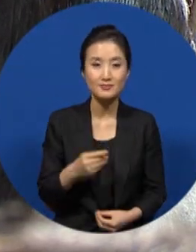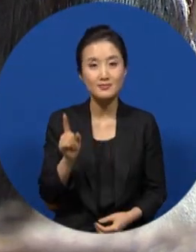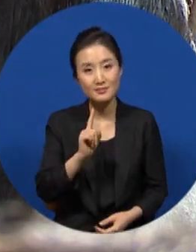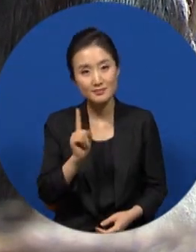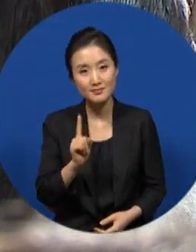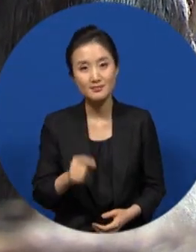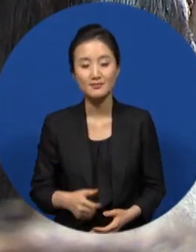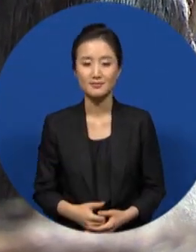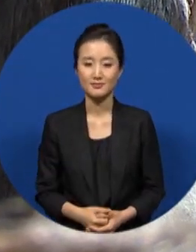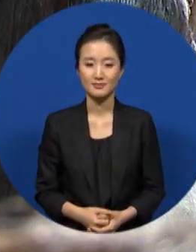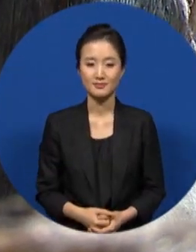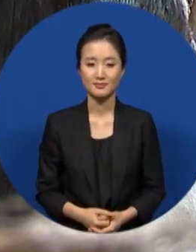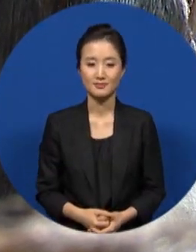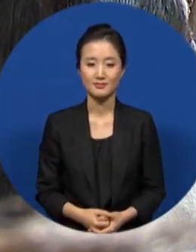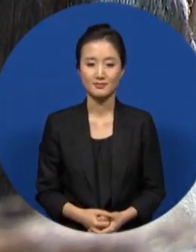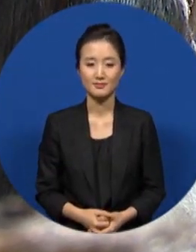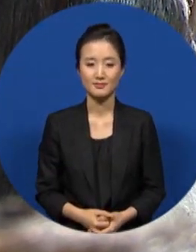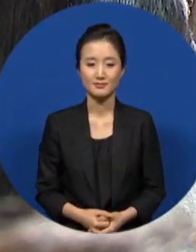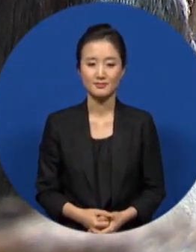어땠습니까?